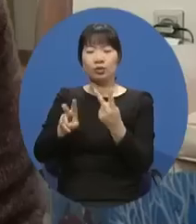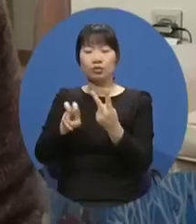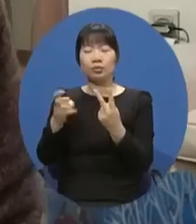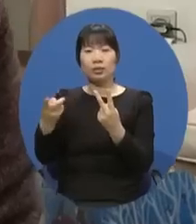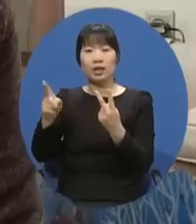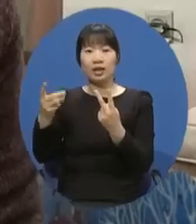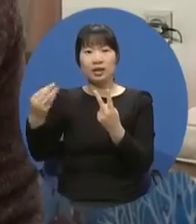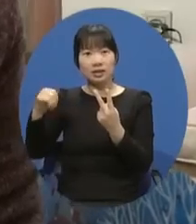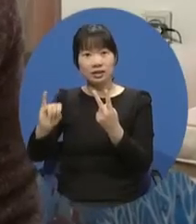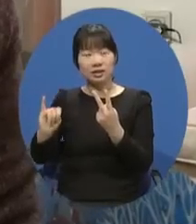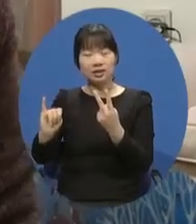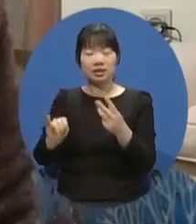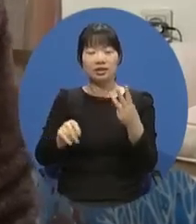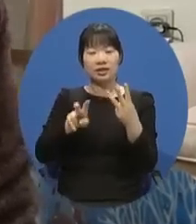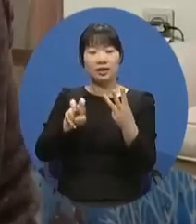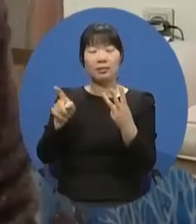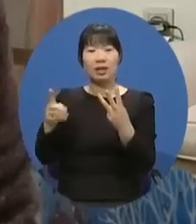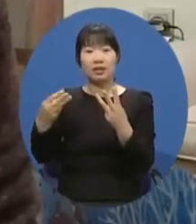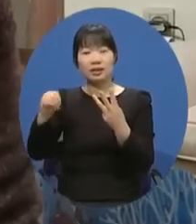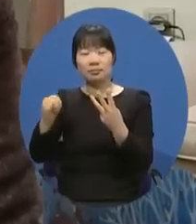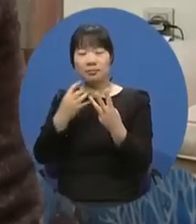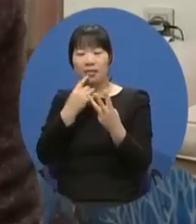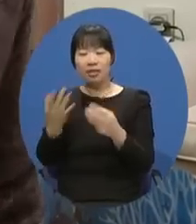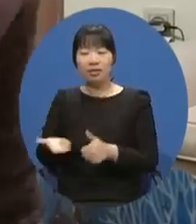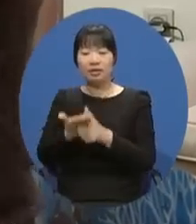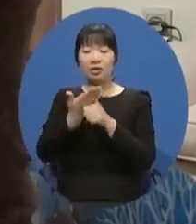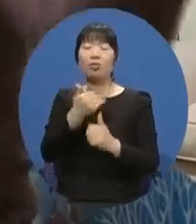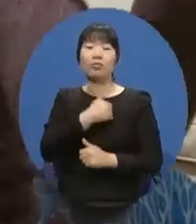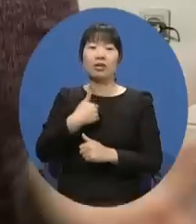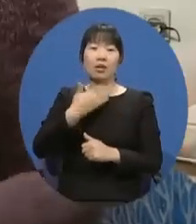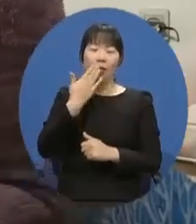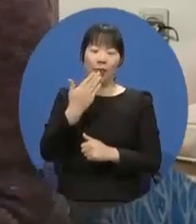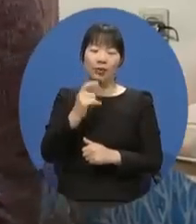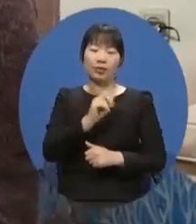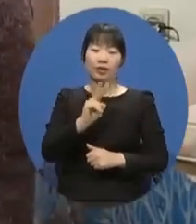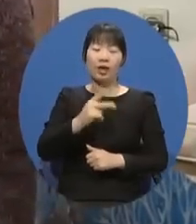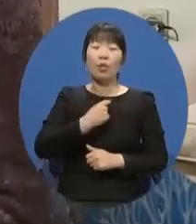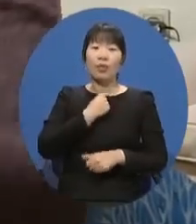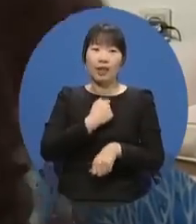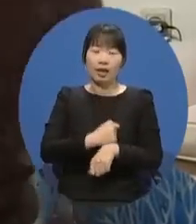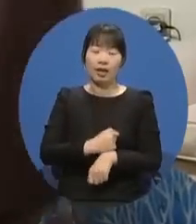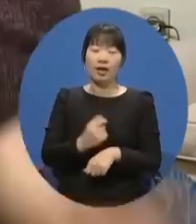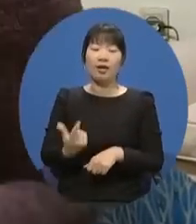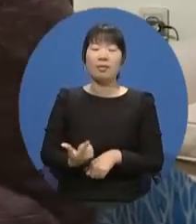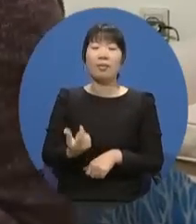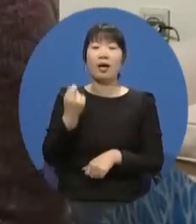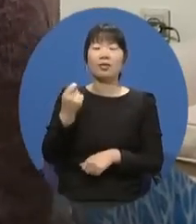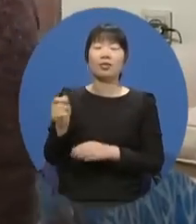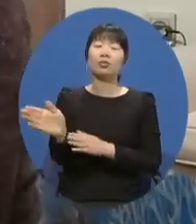마리나 세 마리만 키울 수 있어. 고야가 원하는 건 바로 물고기.